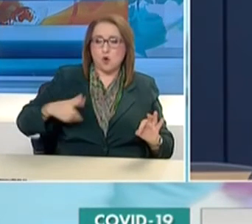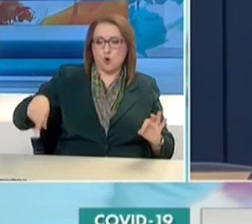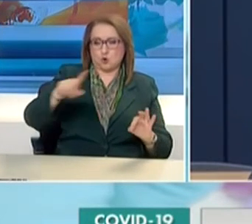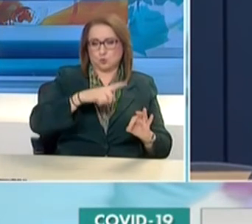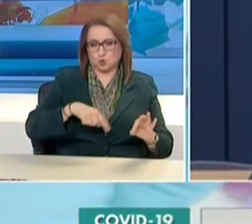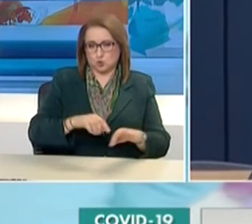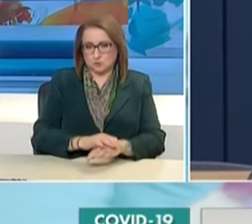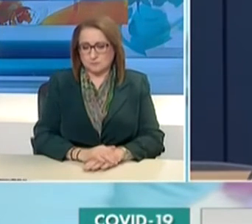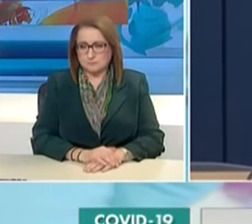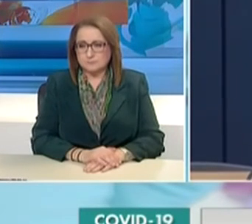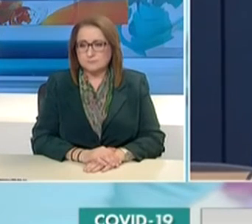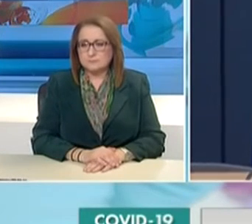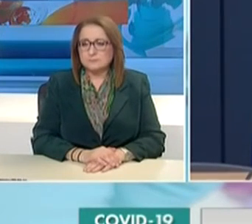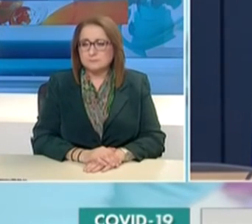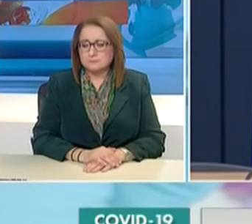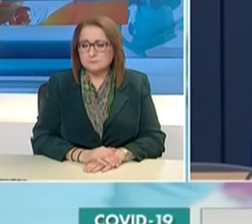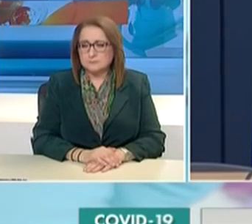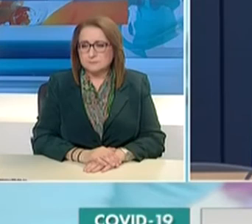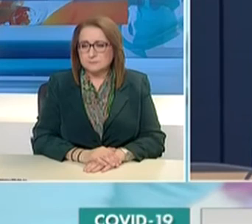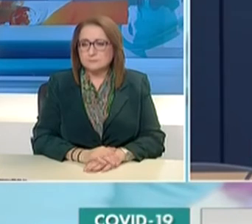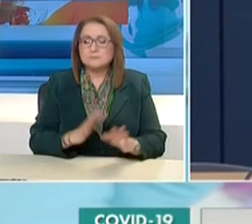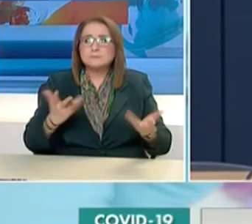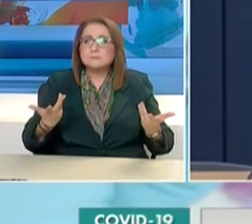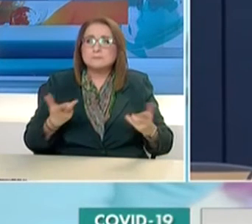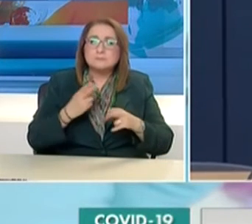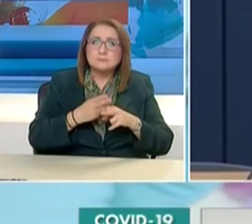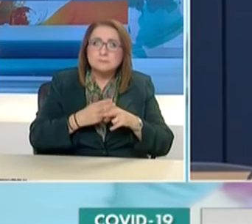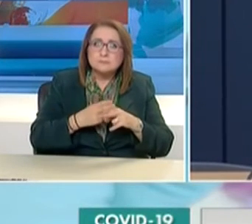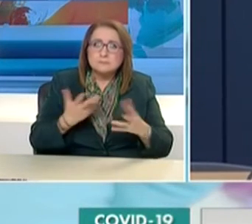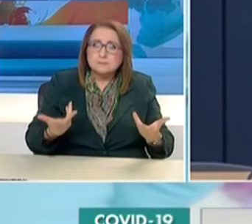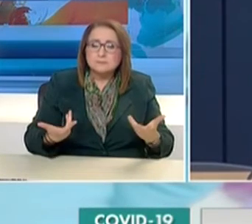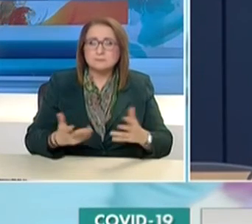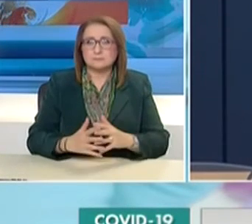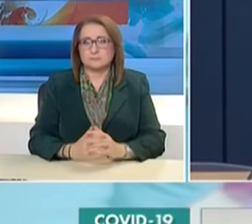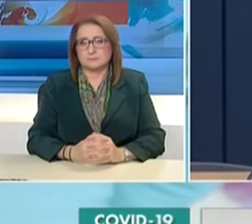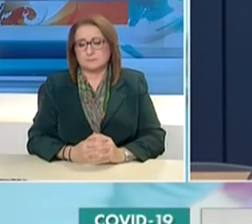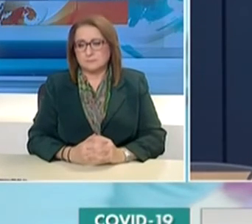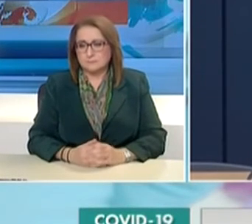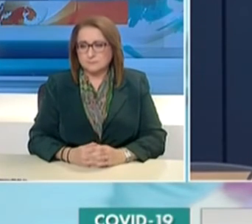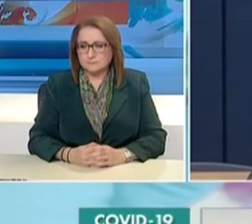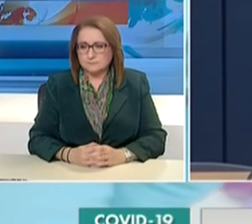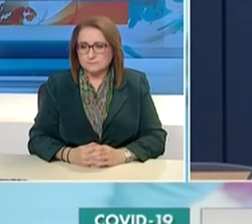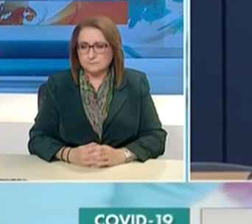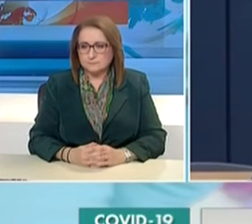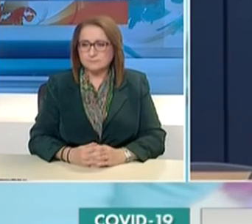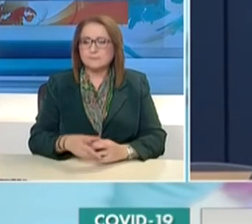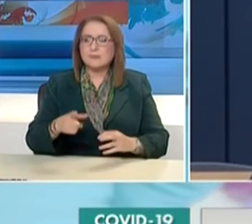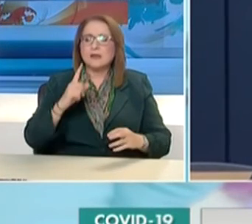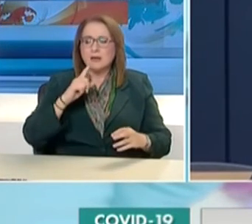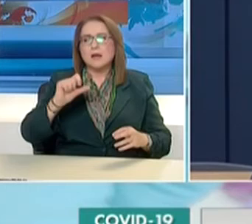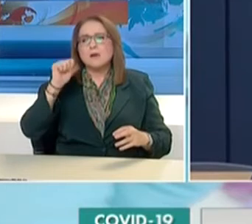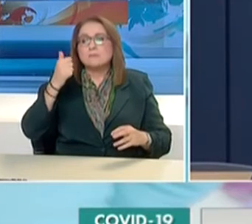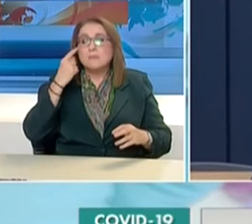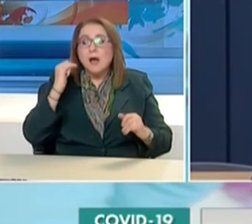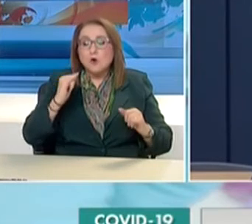το κρίσιμο σημείο? Είναι ο αριθμός των κρουσμάτων, είναι ο αριθμός των θανάτων? Καταρχήν, όλα τα σενάρια είναι πάνω στο